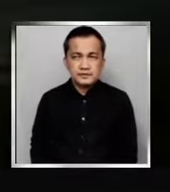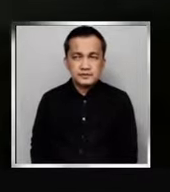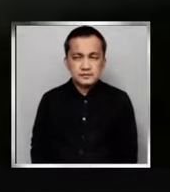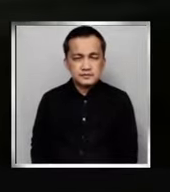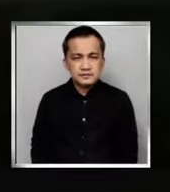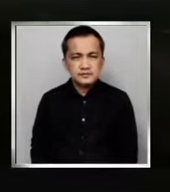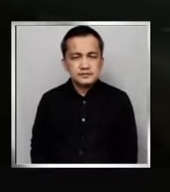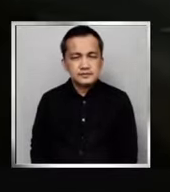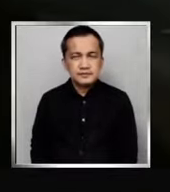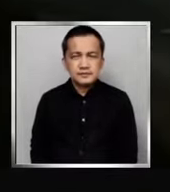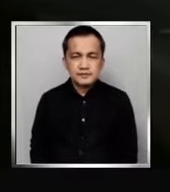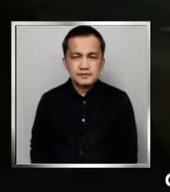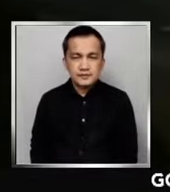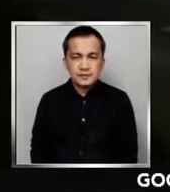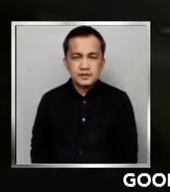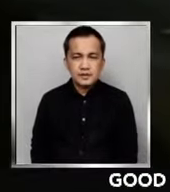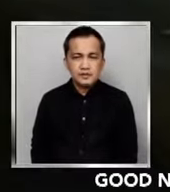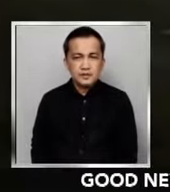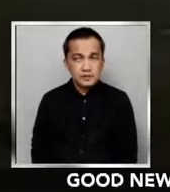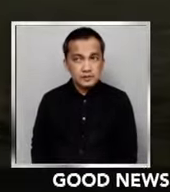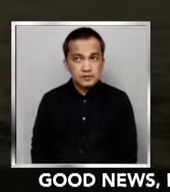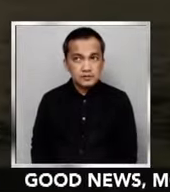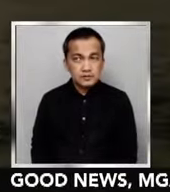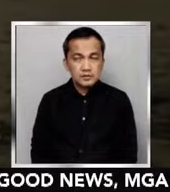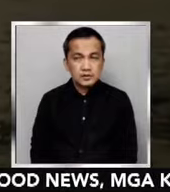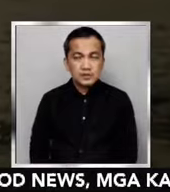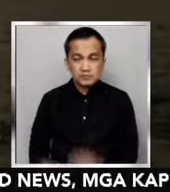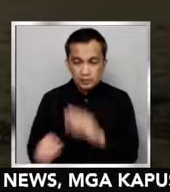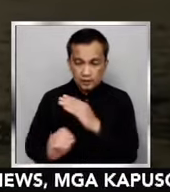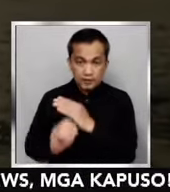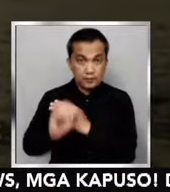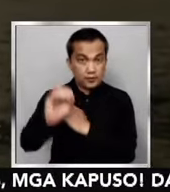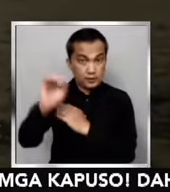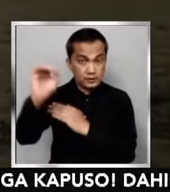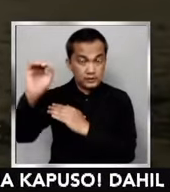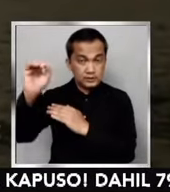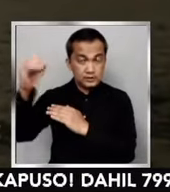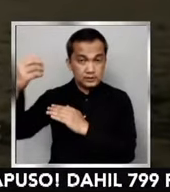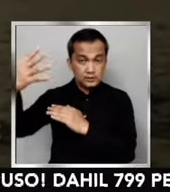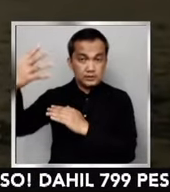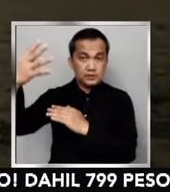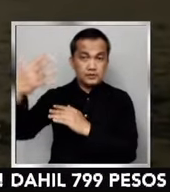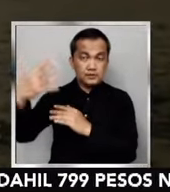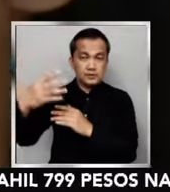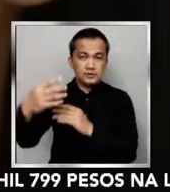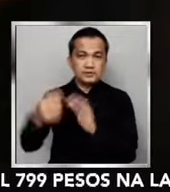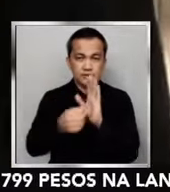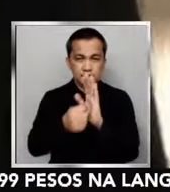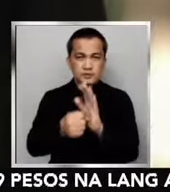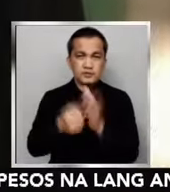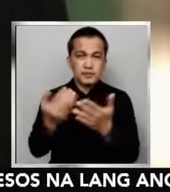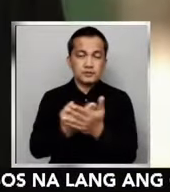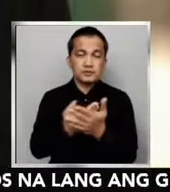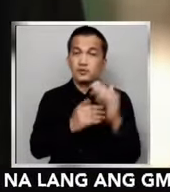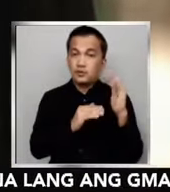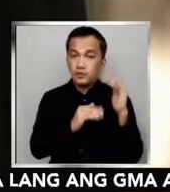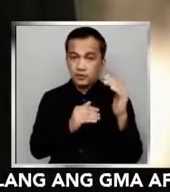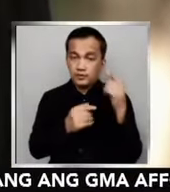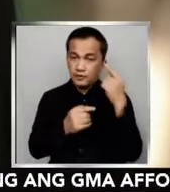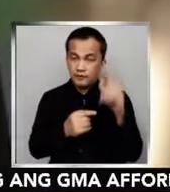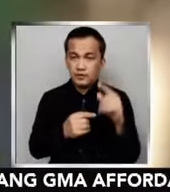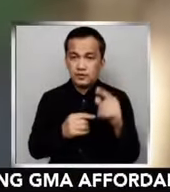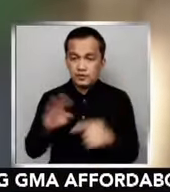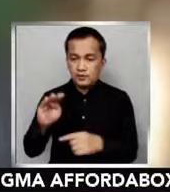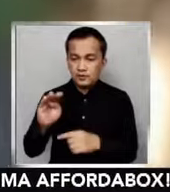naik bawat bukang liwayway ay sumisimbolo ng panibagong pag-asa para sa La na taong